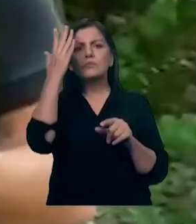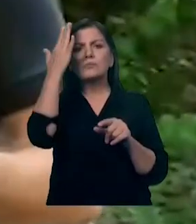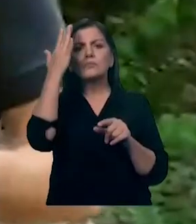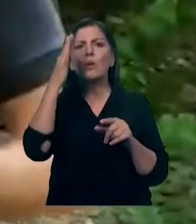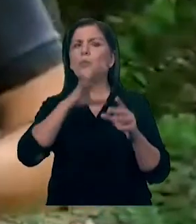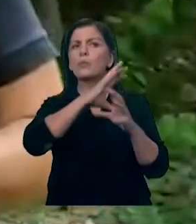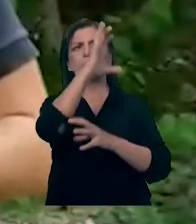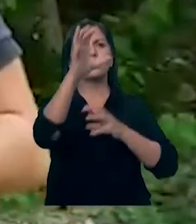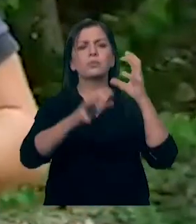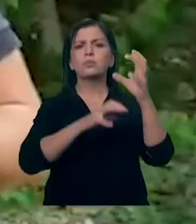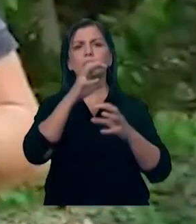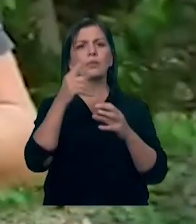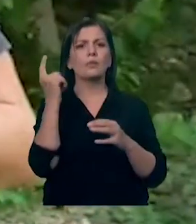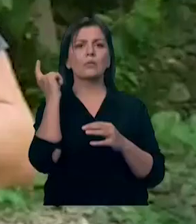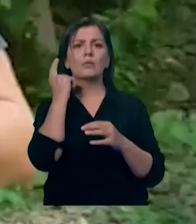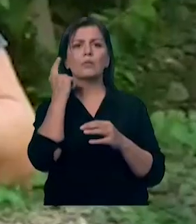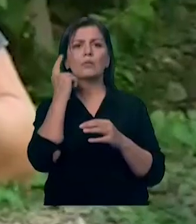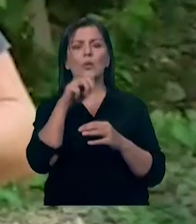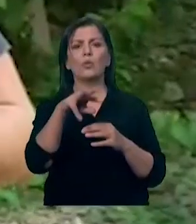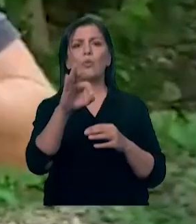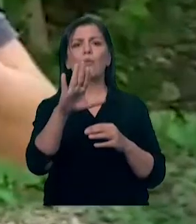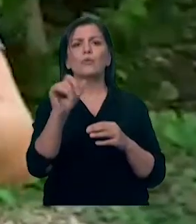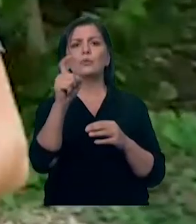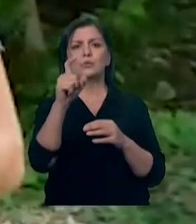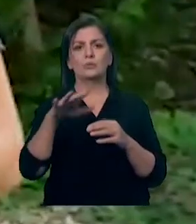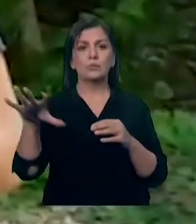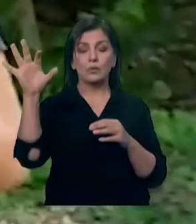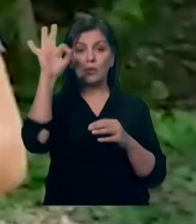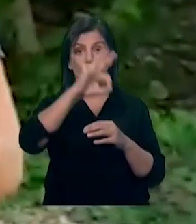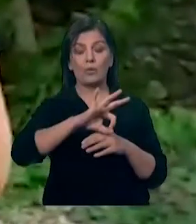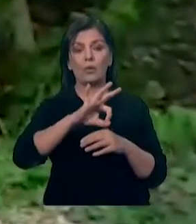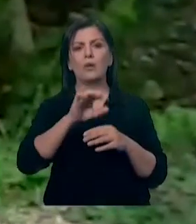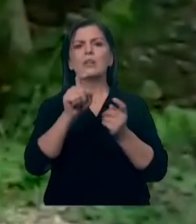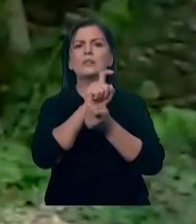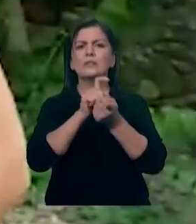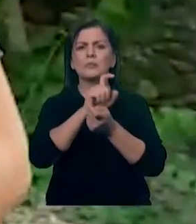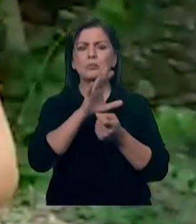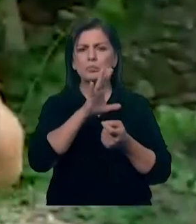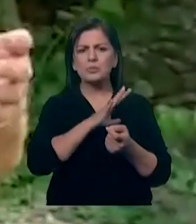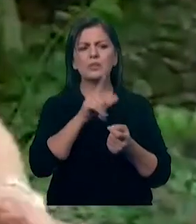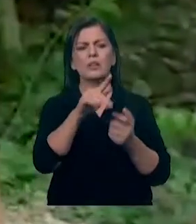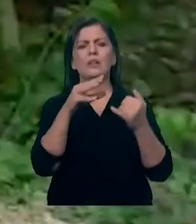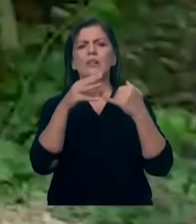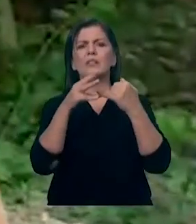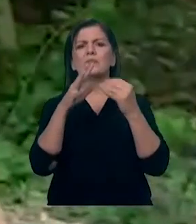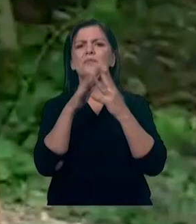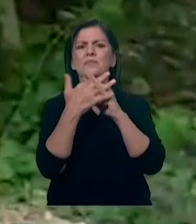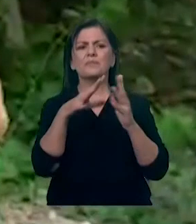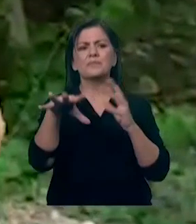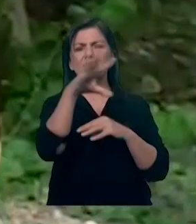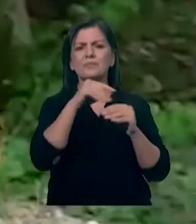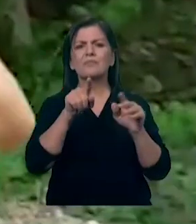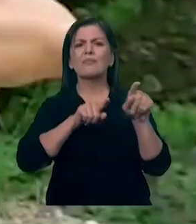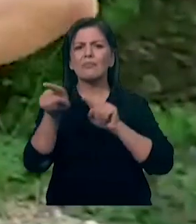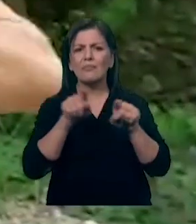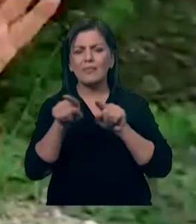Tovuzdan danışır. Çünki bəzi bir şayələr də oldu ki, ay kəndləri boşaldıblar, ay insanlar qaçıb. Əziz